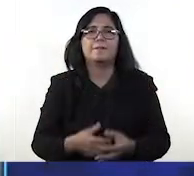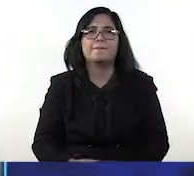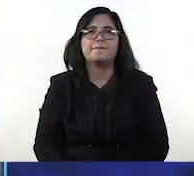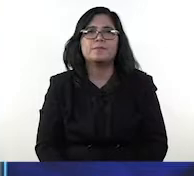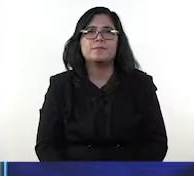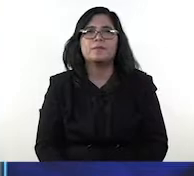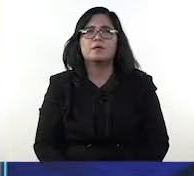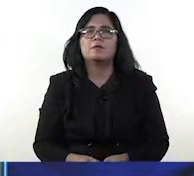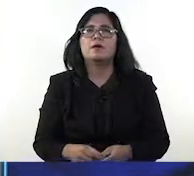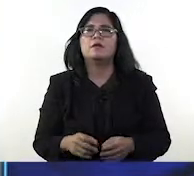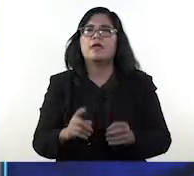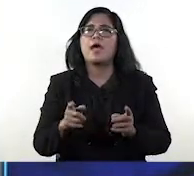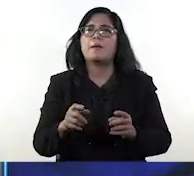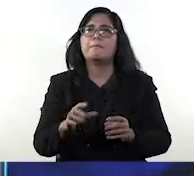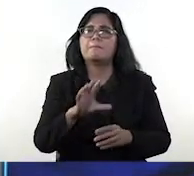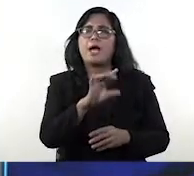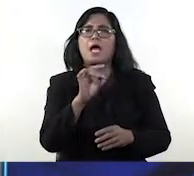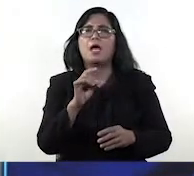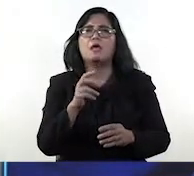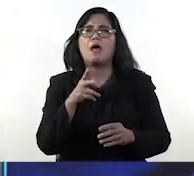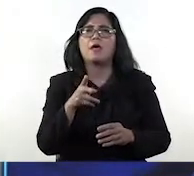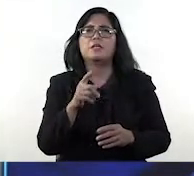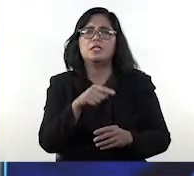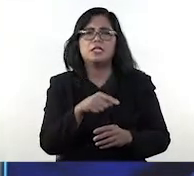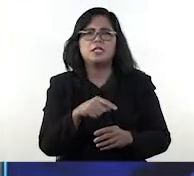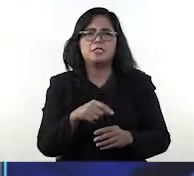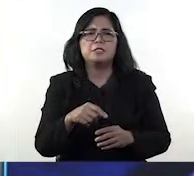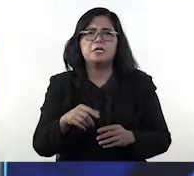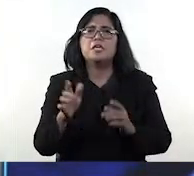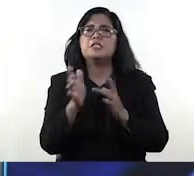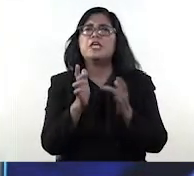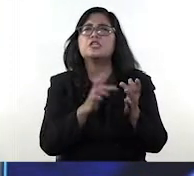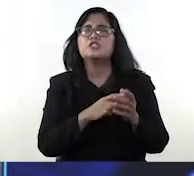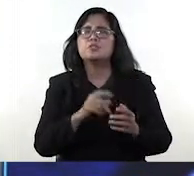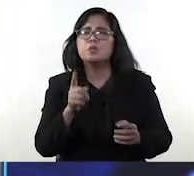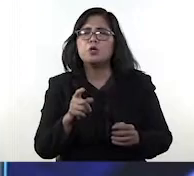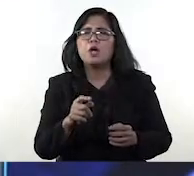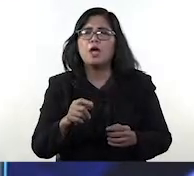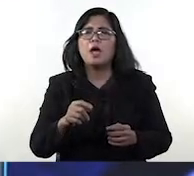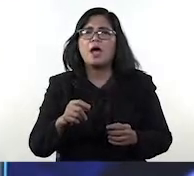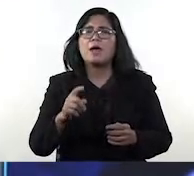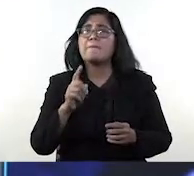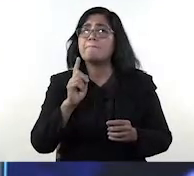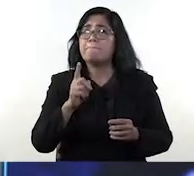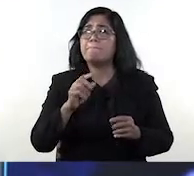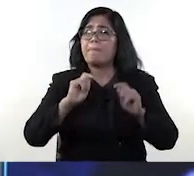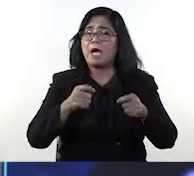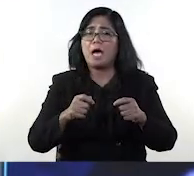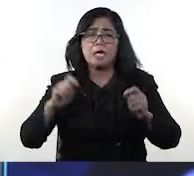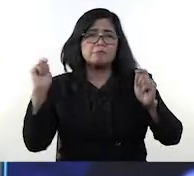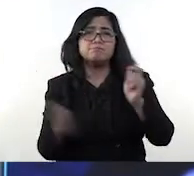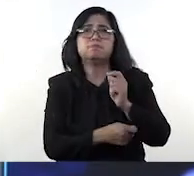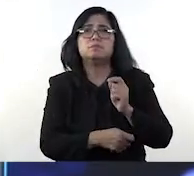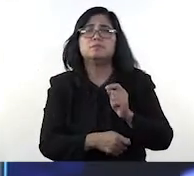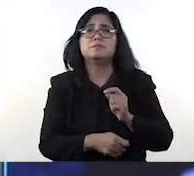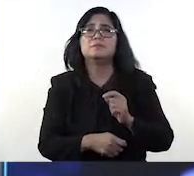Hai nenek orang yang pakai ayat ini Yesus pot satu kali pakai cemeti tapi seumur dia melayani cuman satu